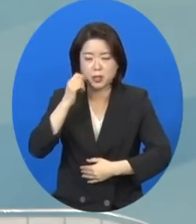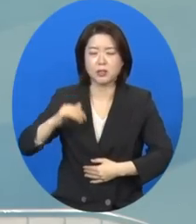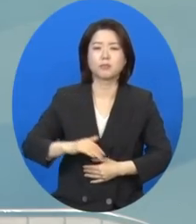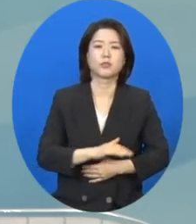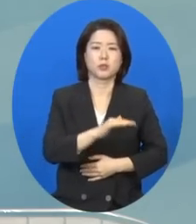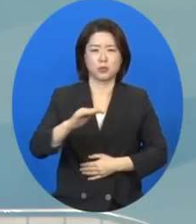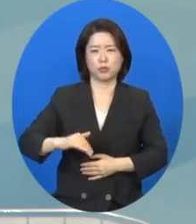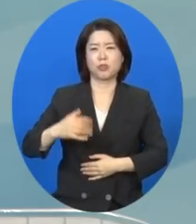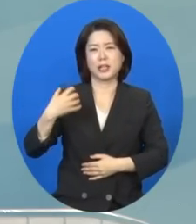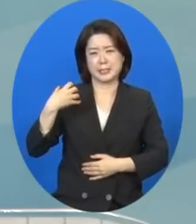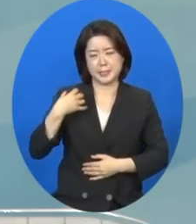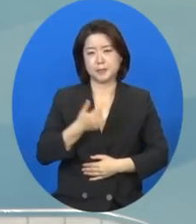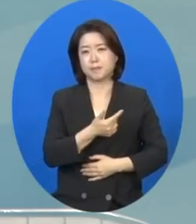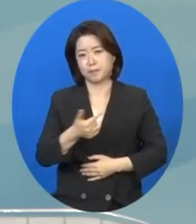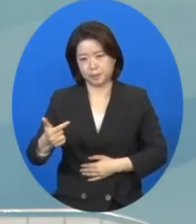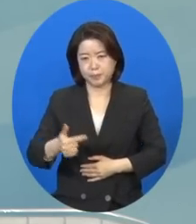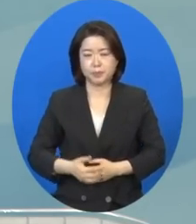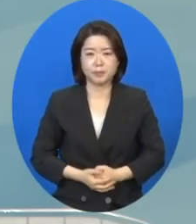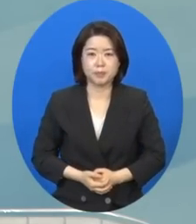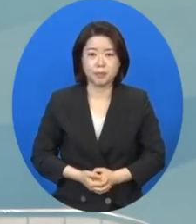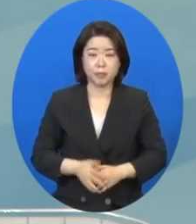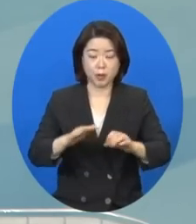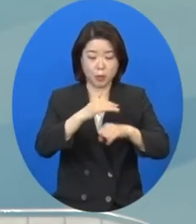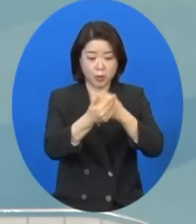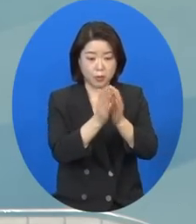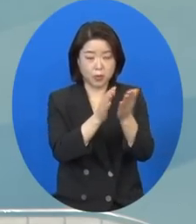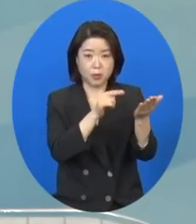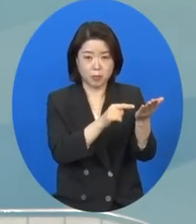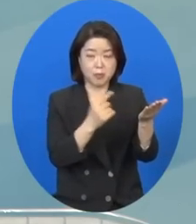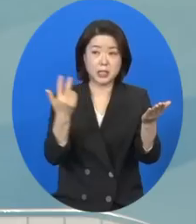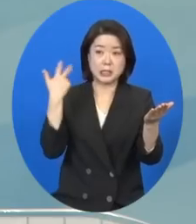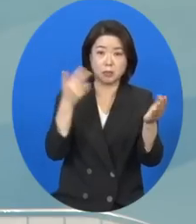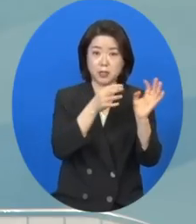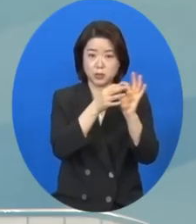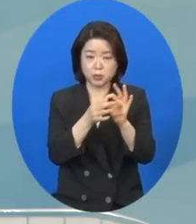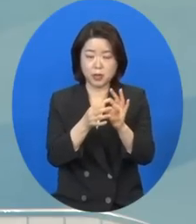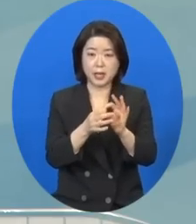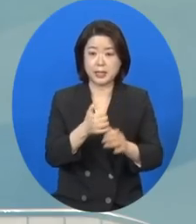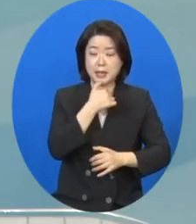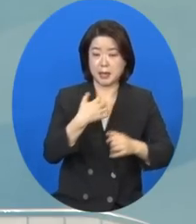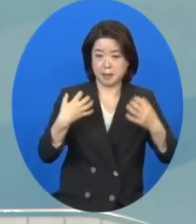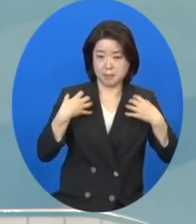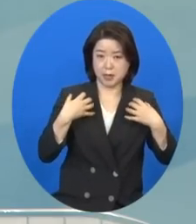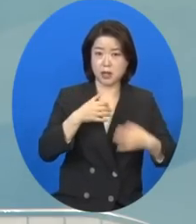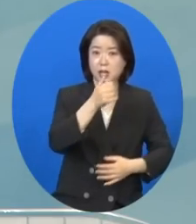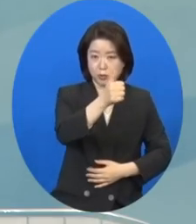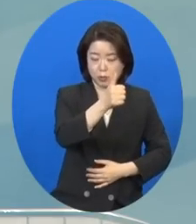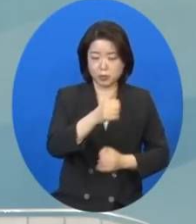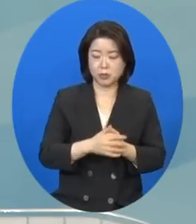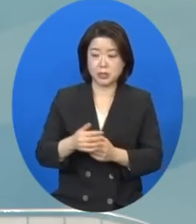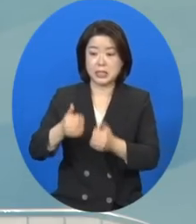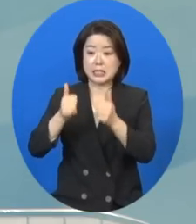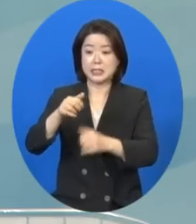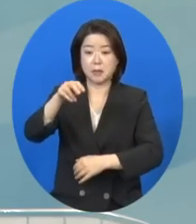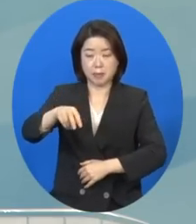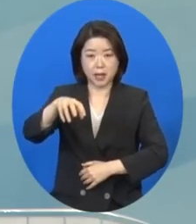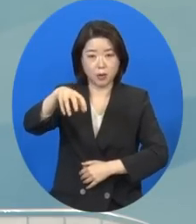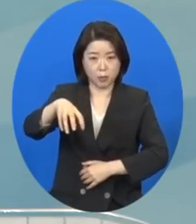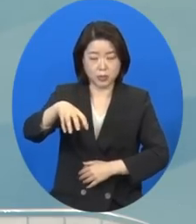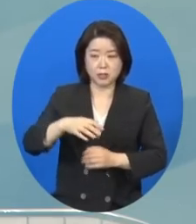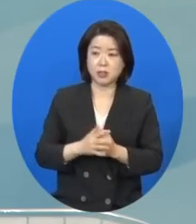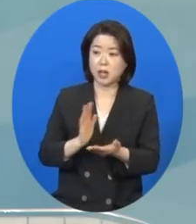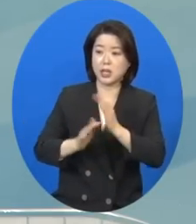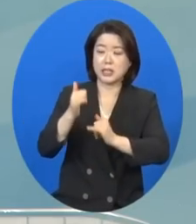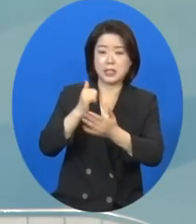크다고 볼 수 있습니다 오늘 본문 보시면 지난주에이어서 빌라도는 재판 속에서 이제 예수님을 또 그분에